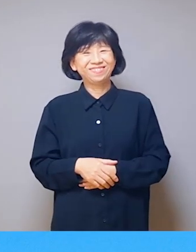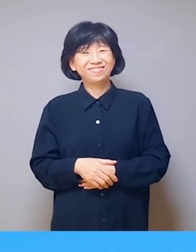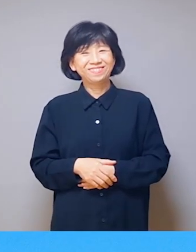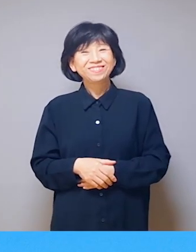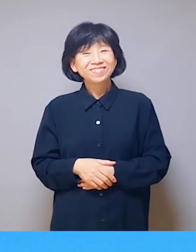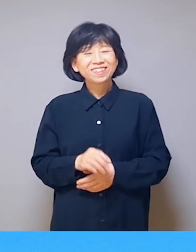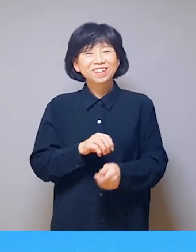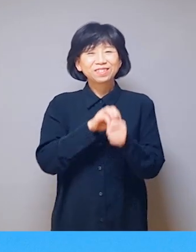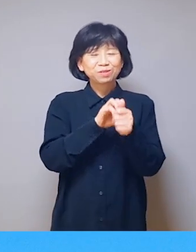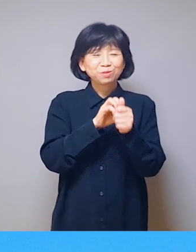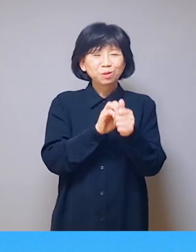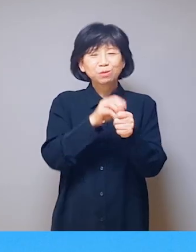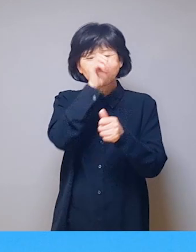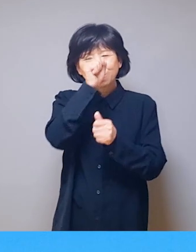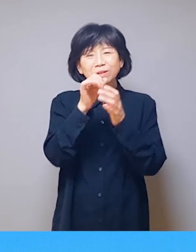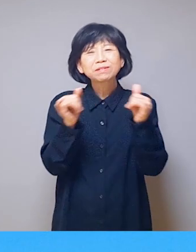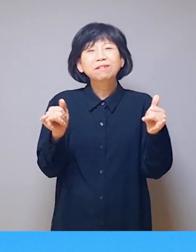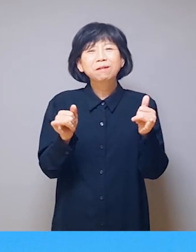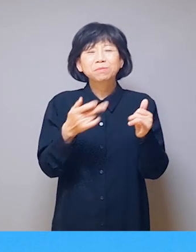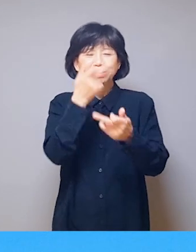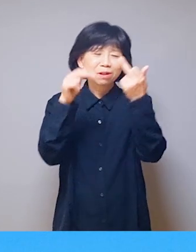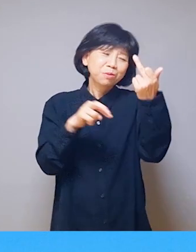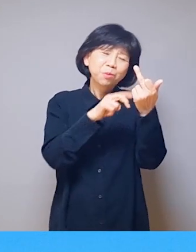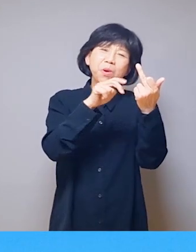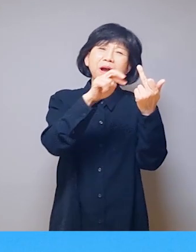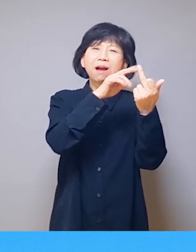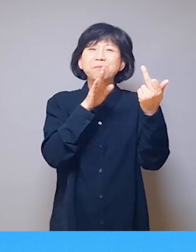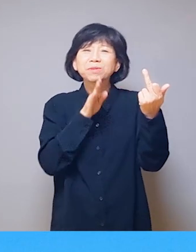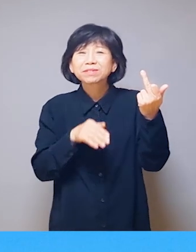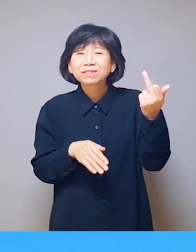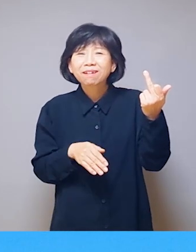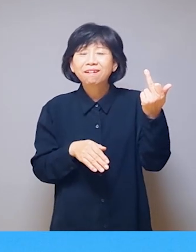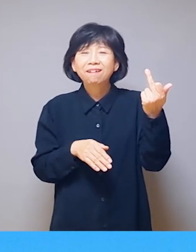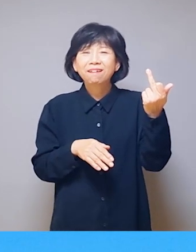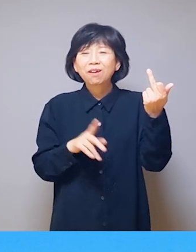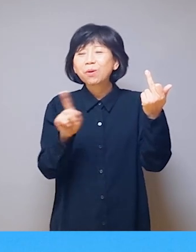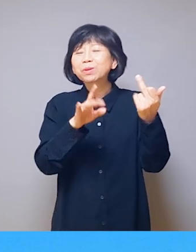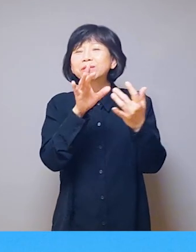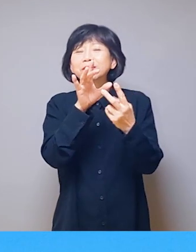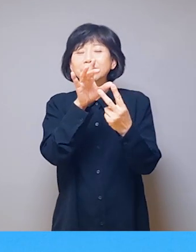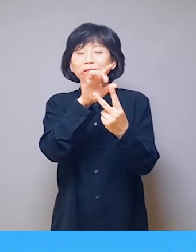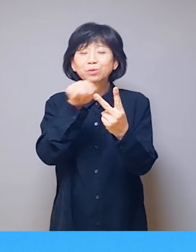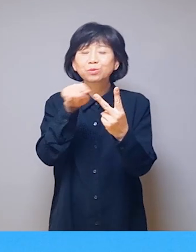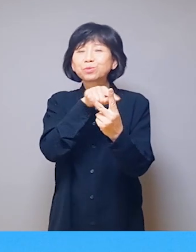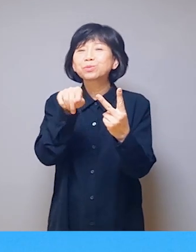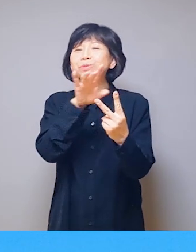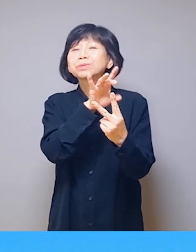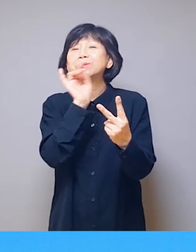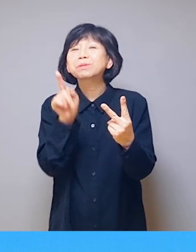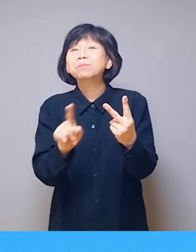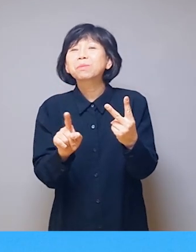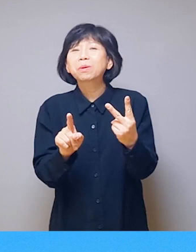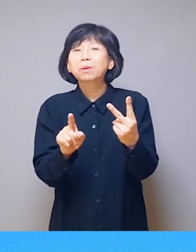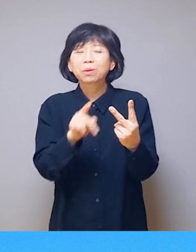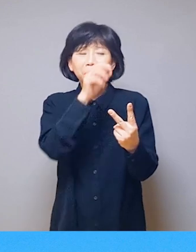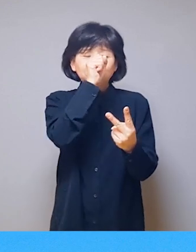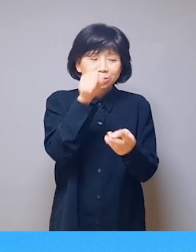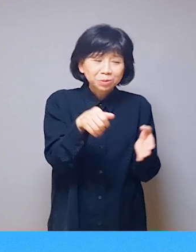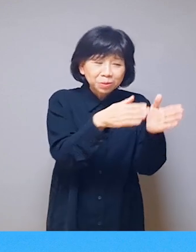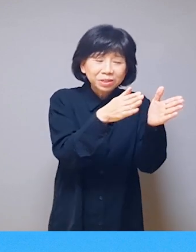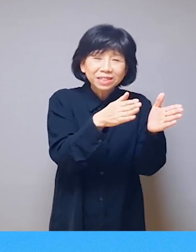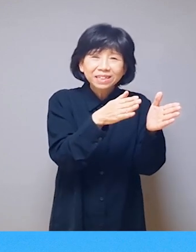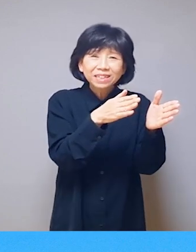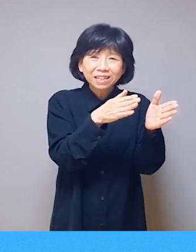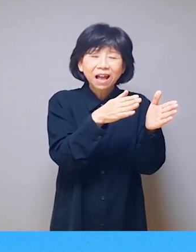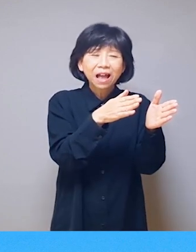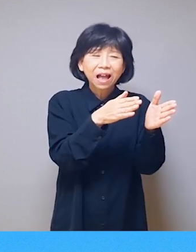그래도 등산 좋아하시는 분들은 등산하시잖아요. 네, 좋은 길로 당연히 가지 않으시겠어요? 근데 가다가 보니까